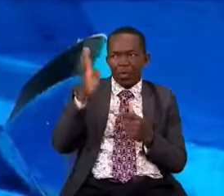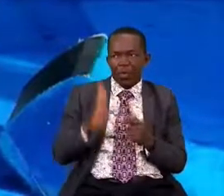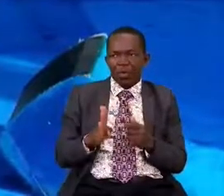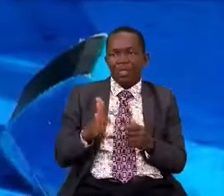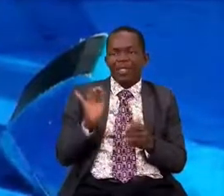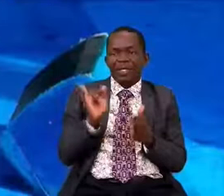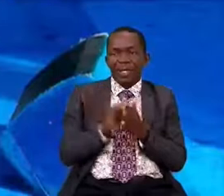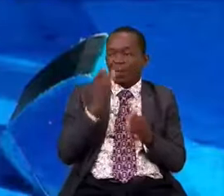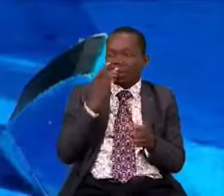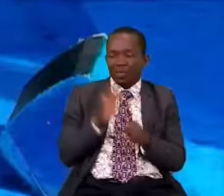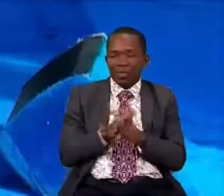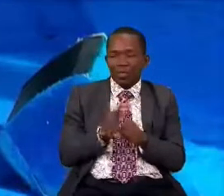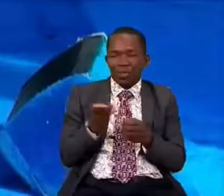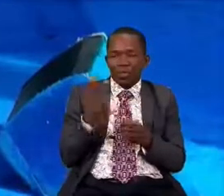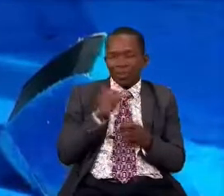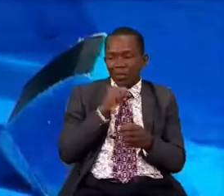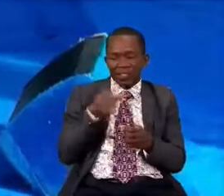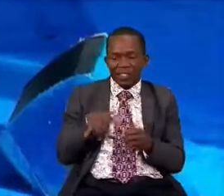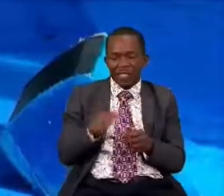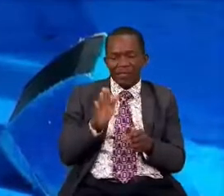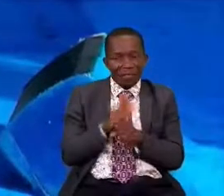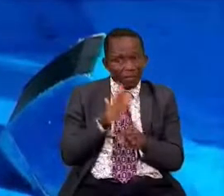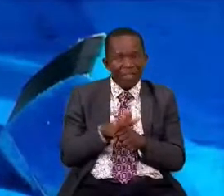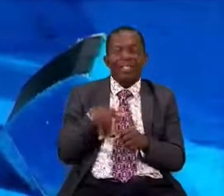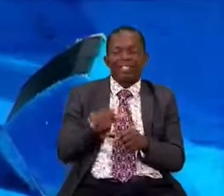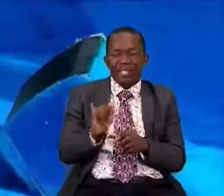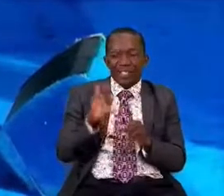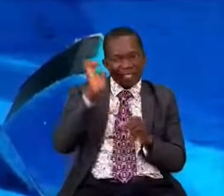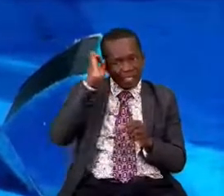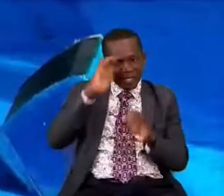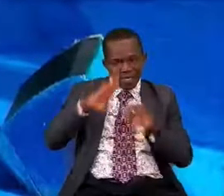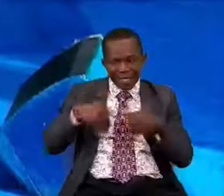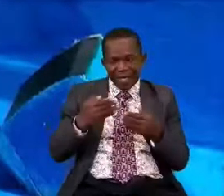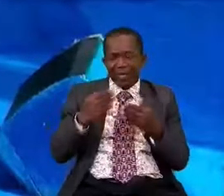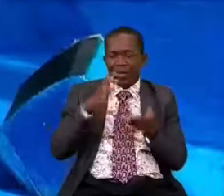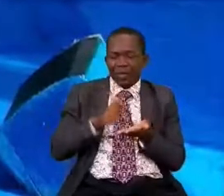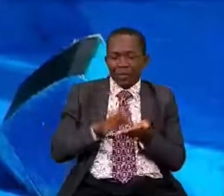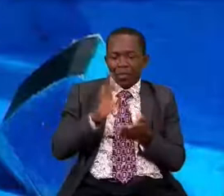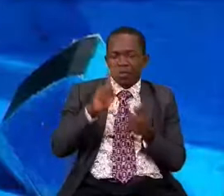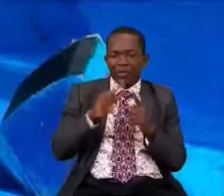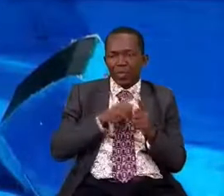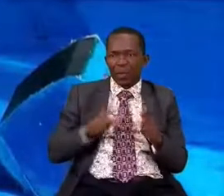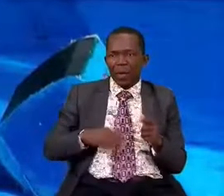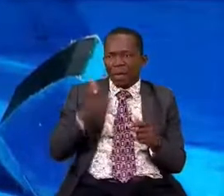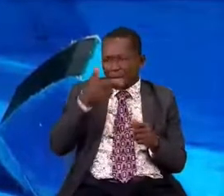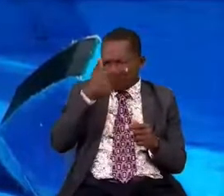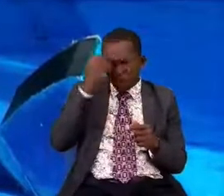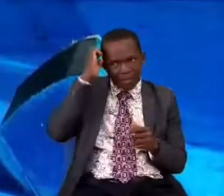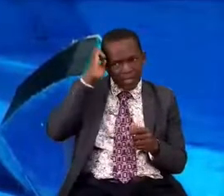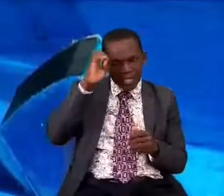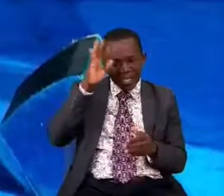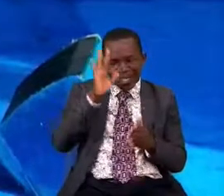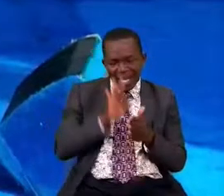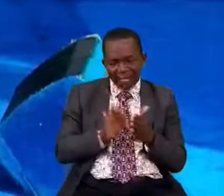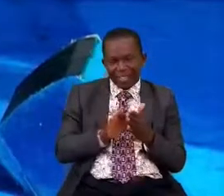ces choses qui n'étaient pas comme si elles étaient. Parce qu'il savait, voici le Dieu qui ne